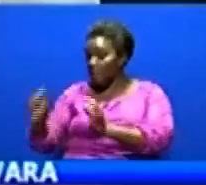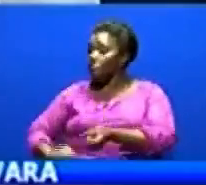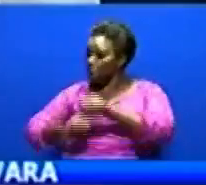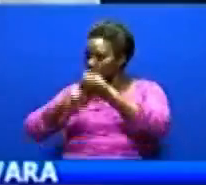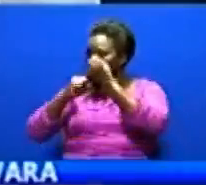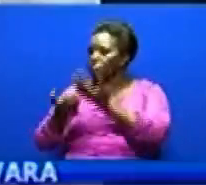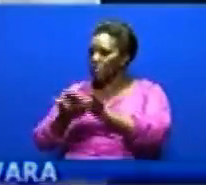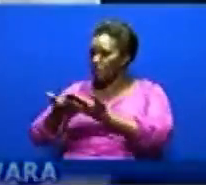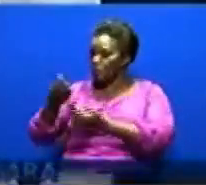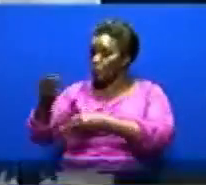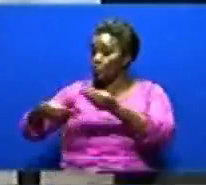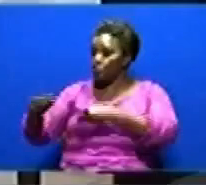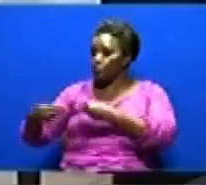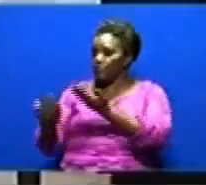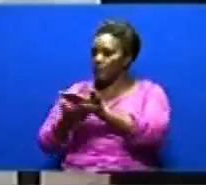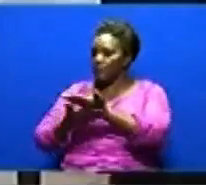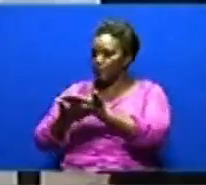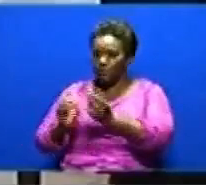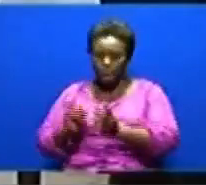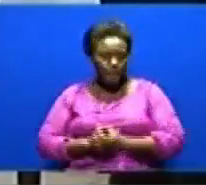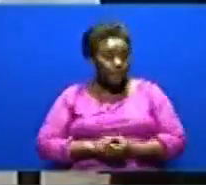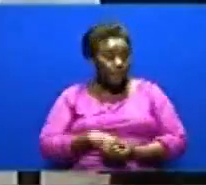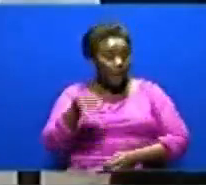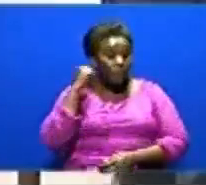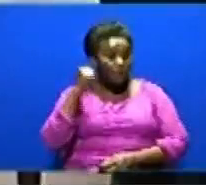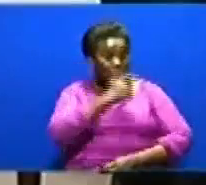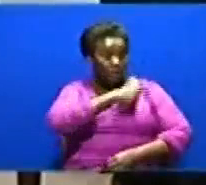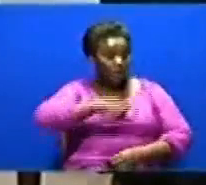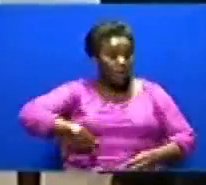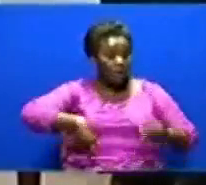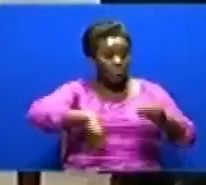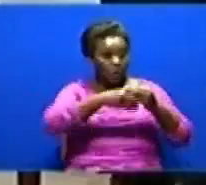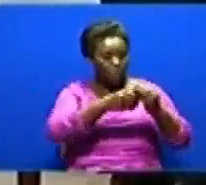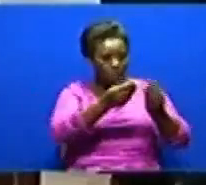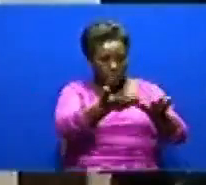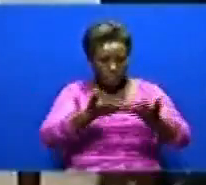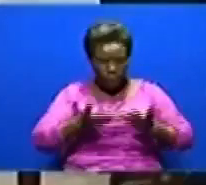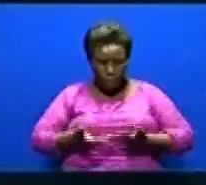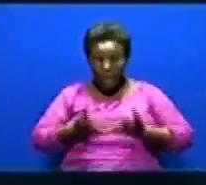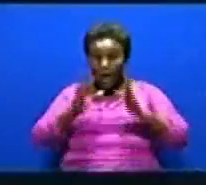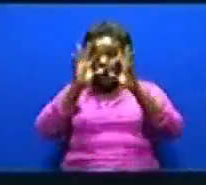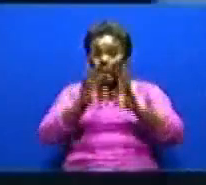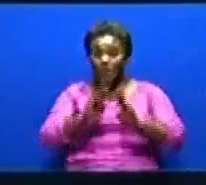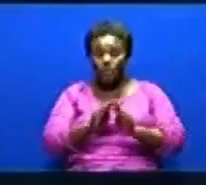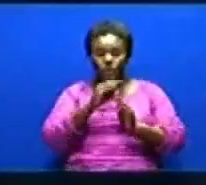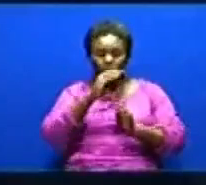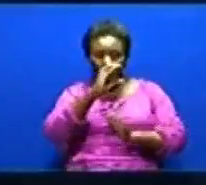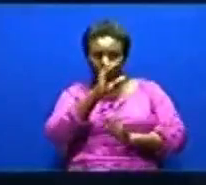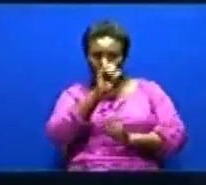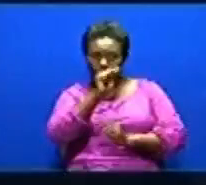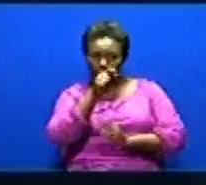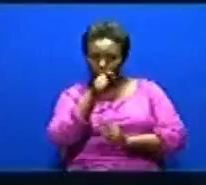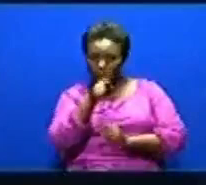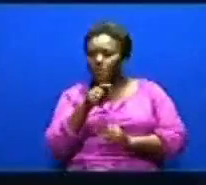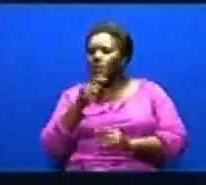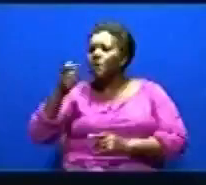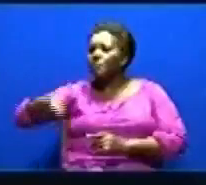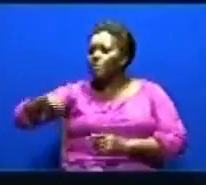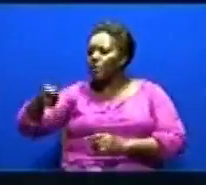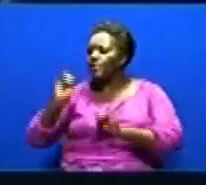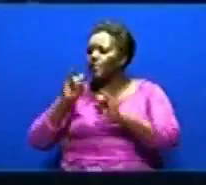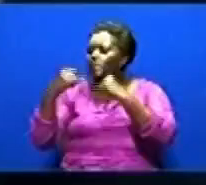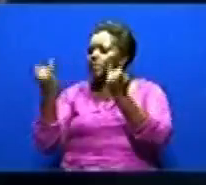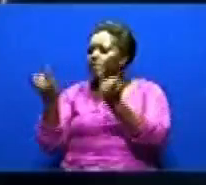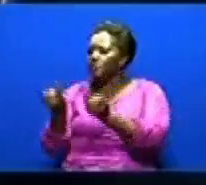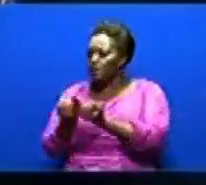Hapo jana Rais Dr. John Magufuli wakati akipokea ripoti ya CAG aliipongeza taasisi ya kuzuia